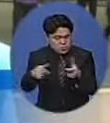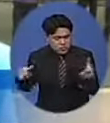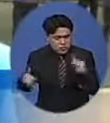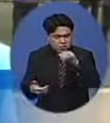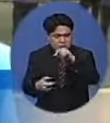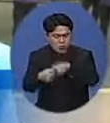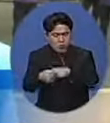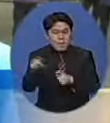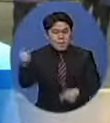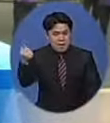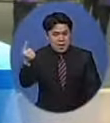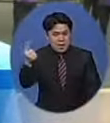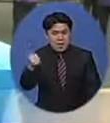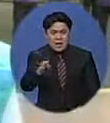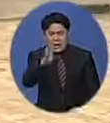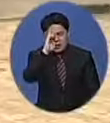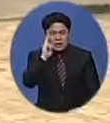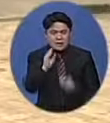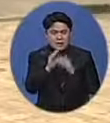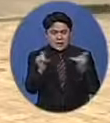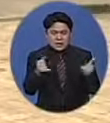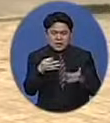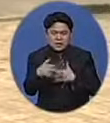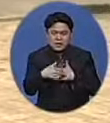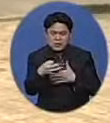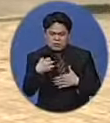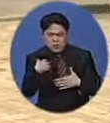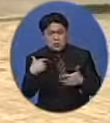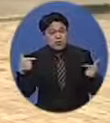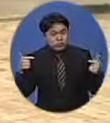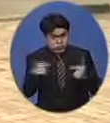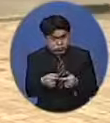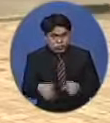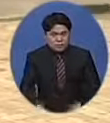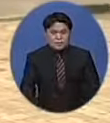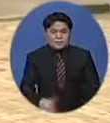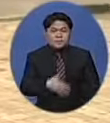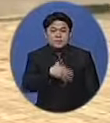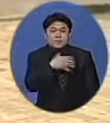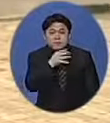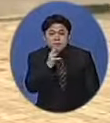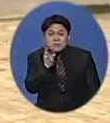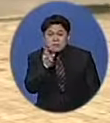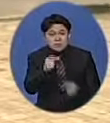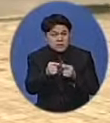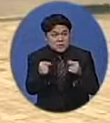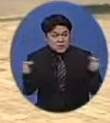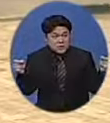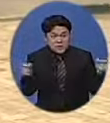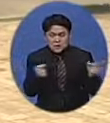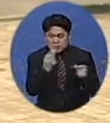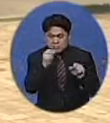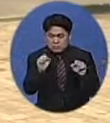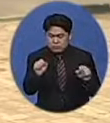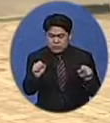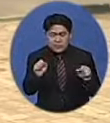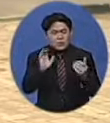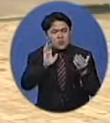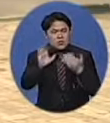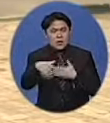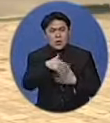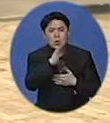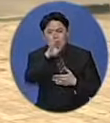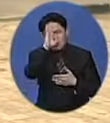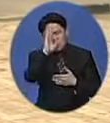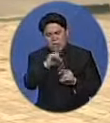부담을 획기적으로 줄이게 됩니다. 평균 수명이 길어짐에 따라 각종 노인성 질환에 대한 부담도